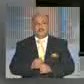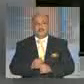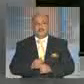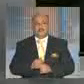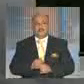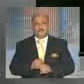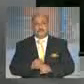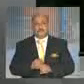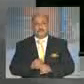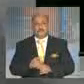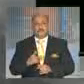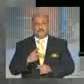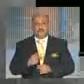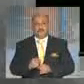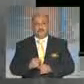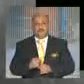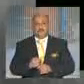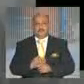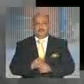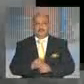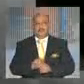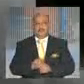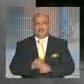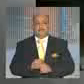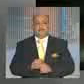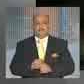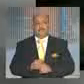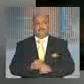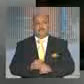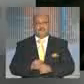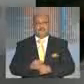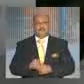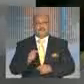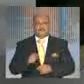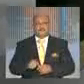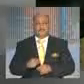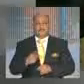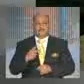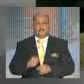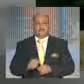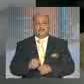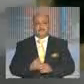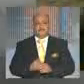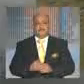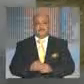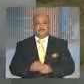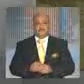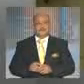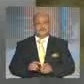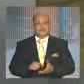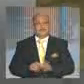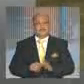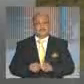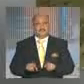أهمها غلق أسواق الدواب لمدة أسبوع وإحكام مراقبة قطعان الماشية للتدخل عند